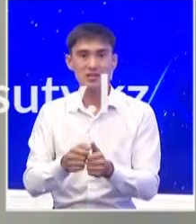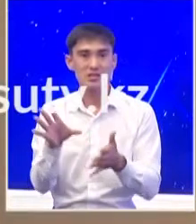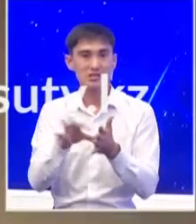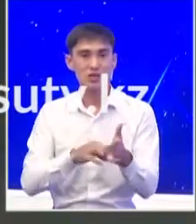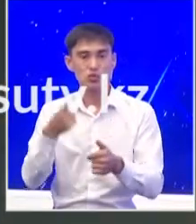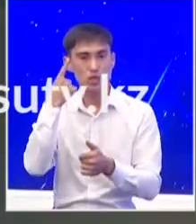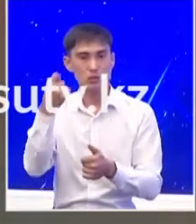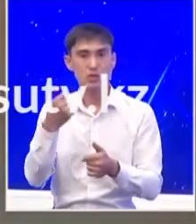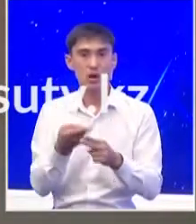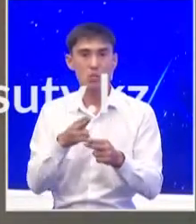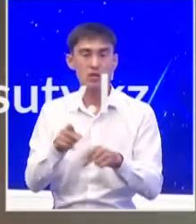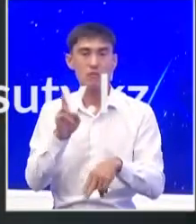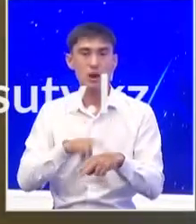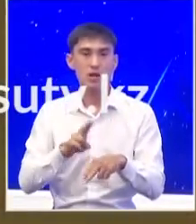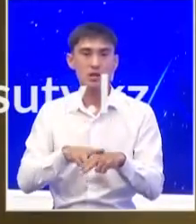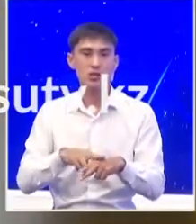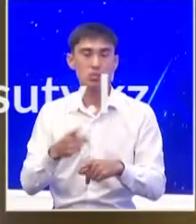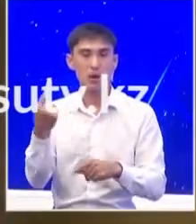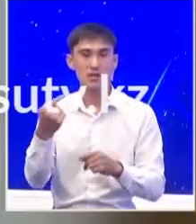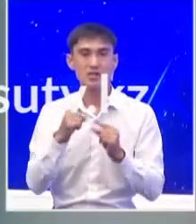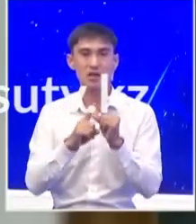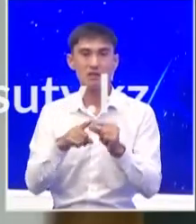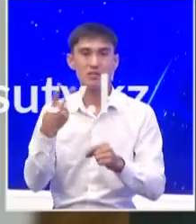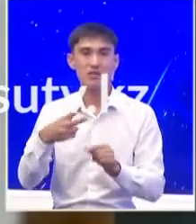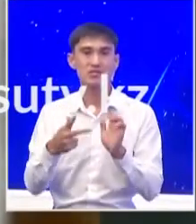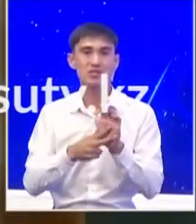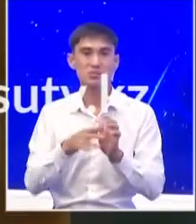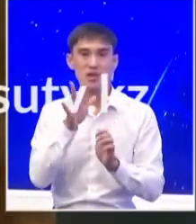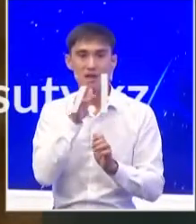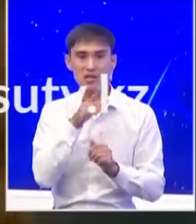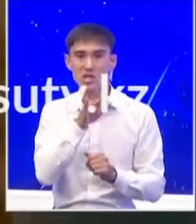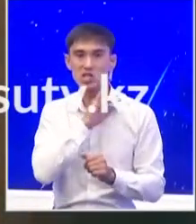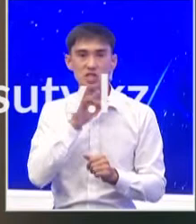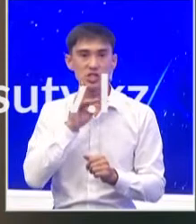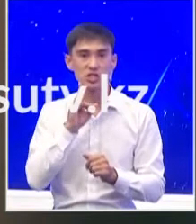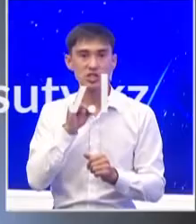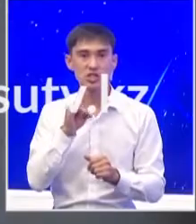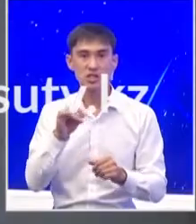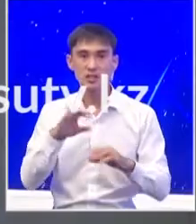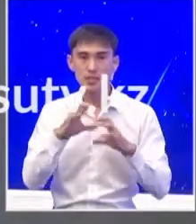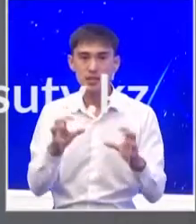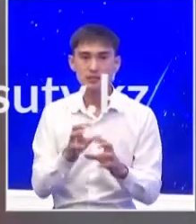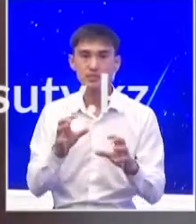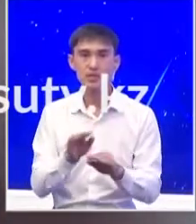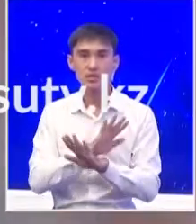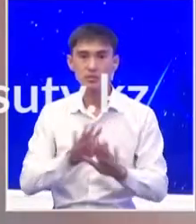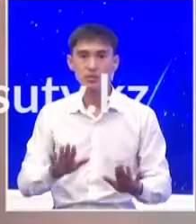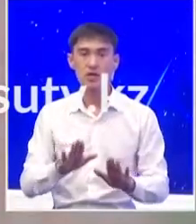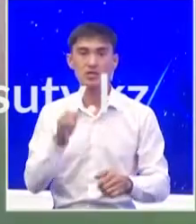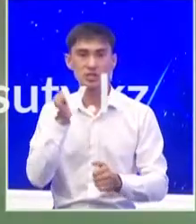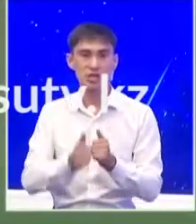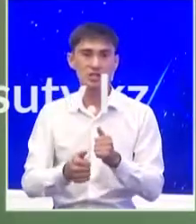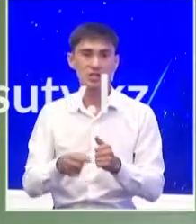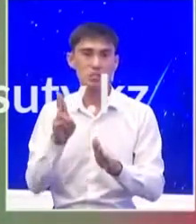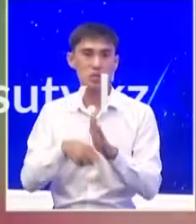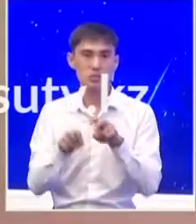сразу сообщили об этом в полицию. По их словам, 28-летняя женщина не занимается малолетними детьми и часто оставляет